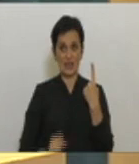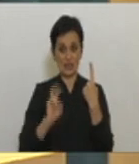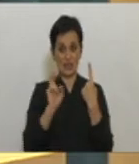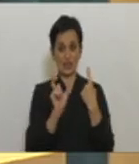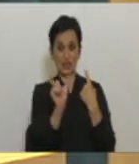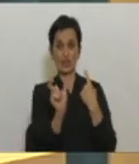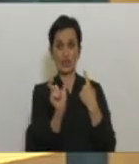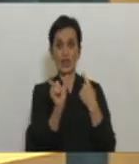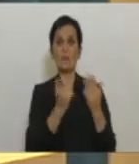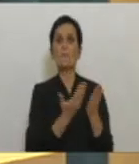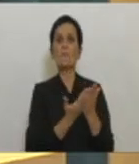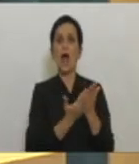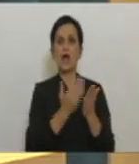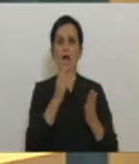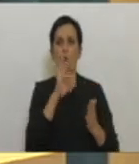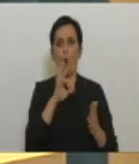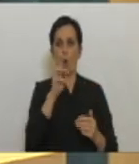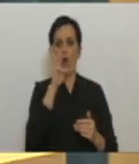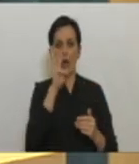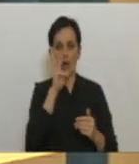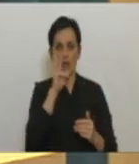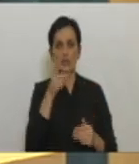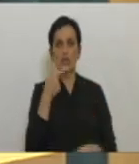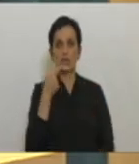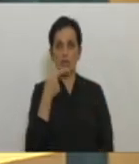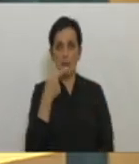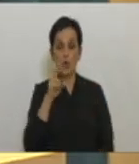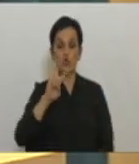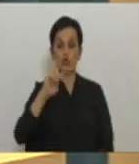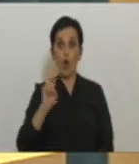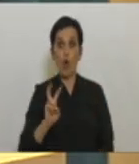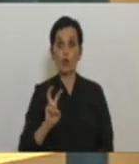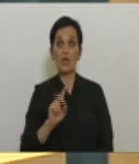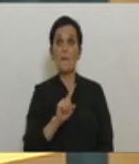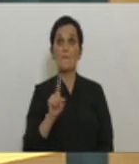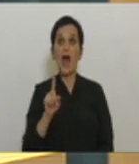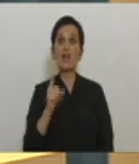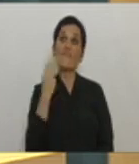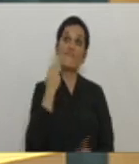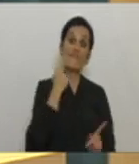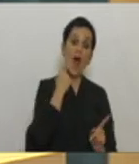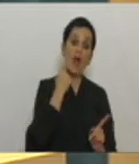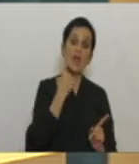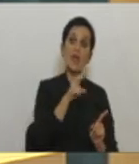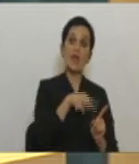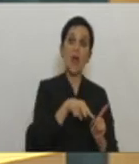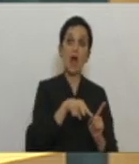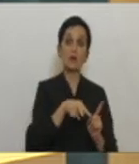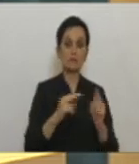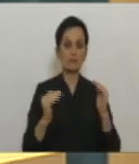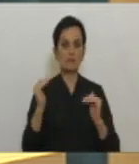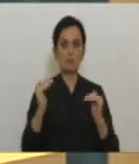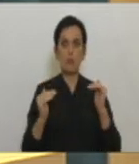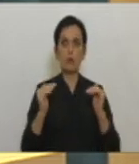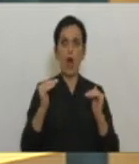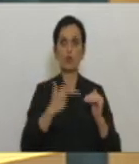მანიპულაციის. მაგალითად, ხელფასზე ლაპარაკობს დოლარში, მაგრამ ვალებზე ლარში და ბალანსი ამ დროს ხდება ისეთი,